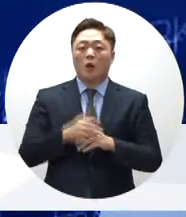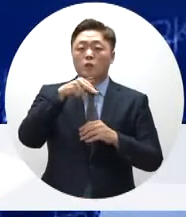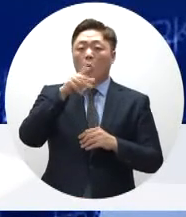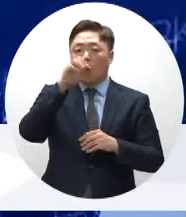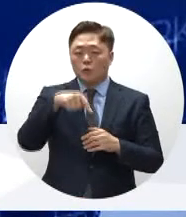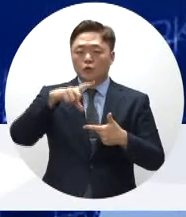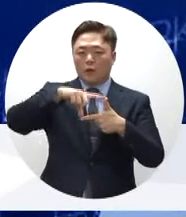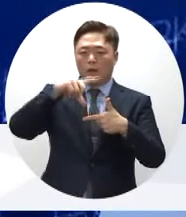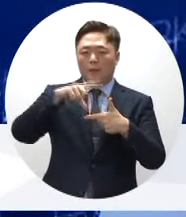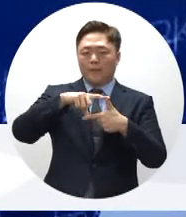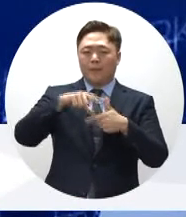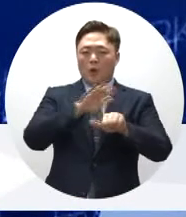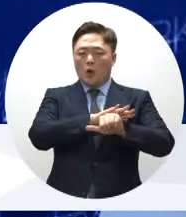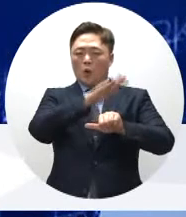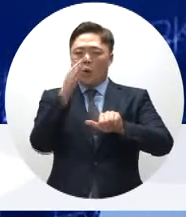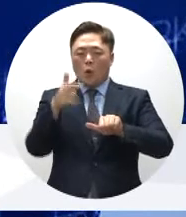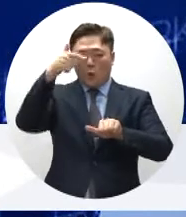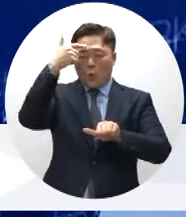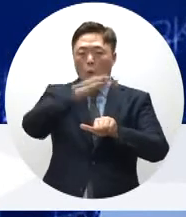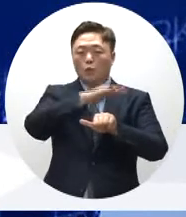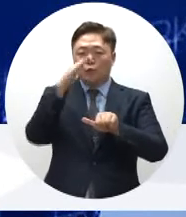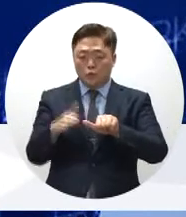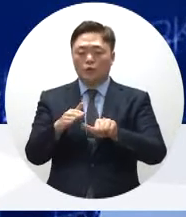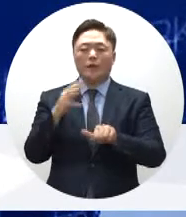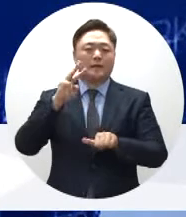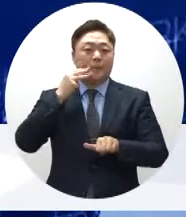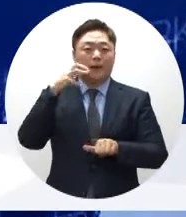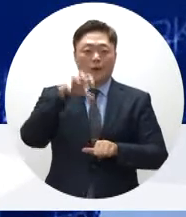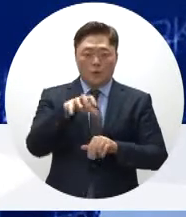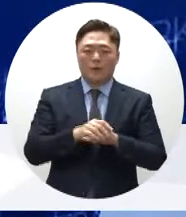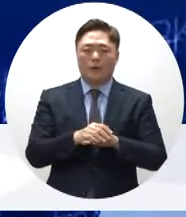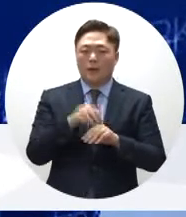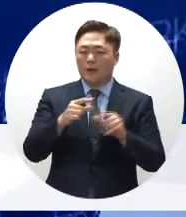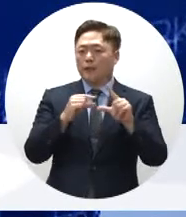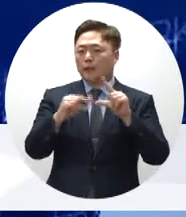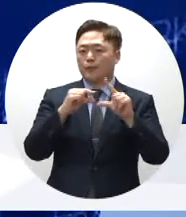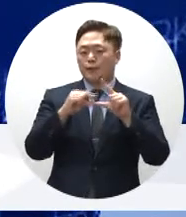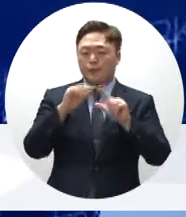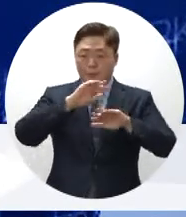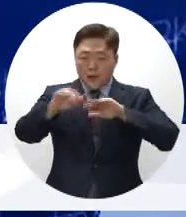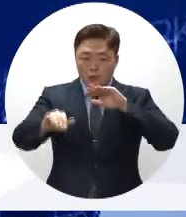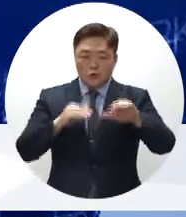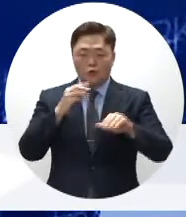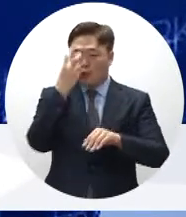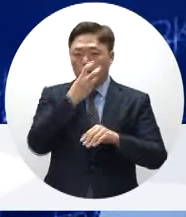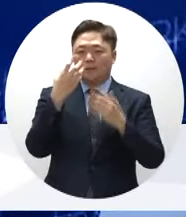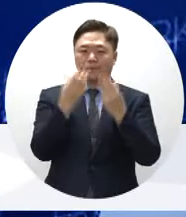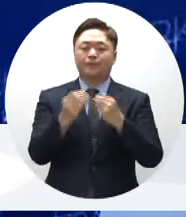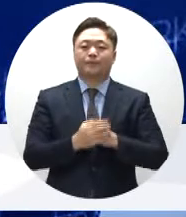서부 경남 최대 규모의 고분군인 합천 3가 고분군에서 최근 일부 고분에 대한 발굴 조사를